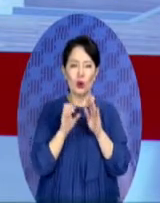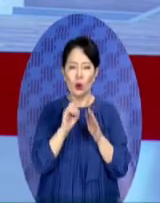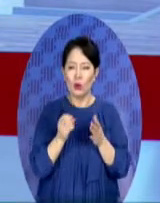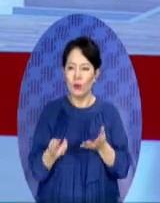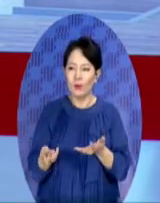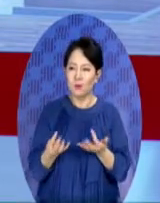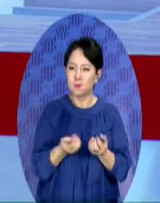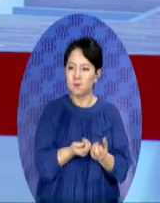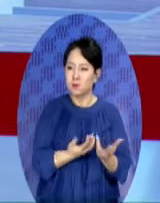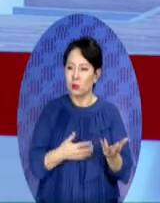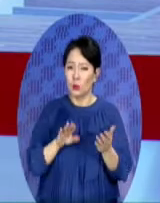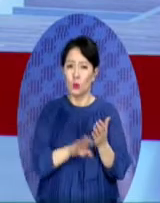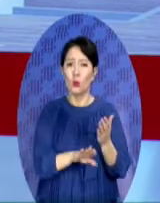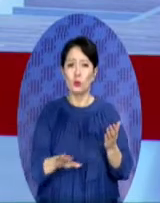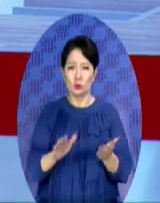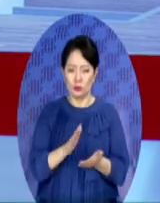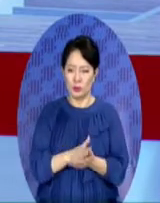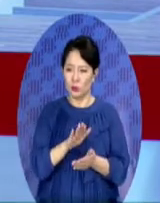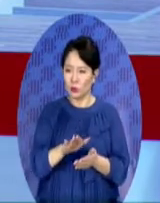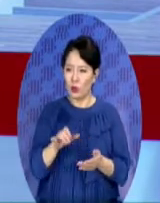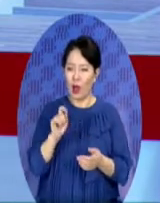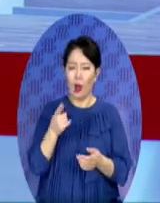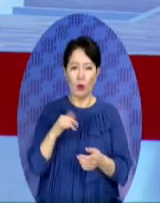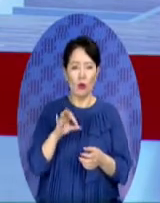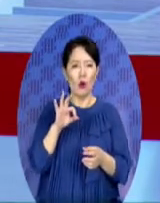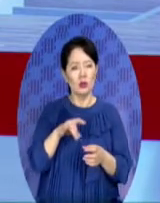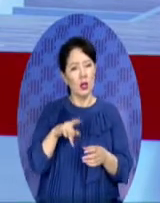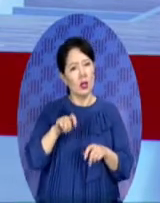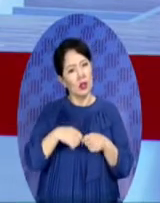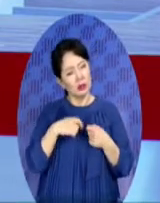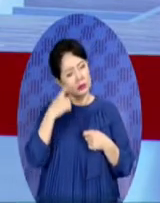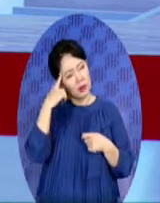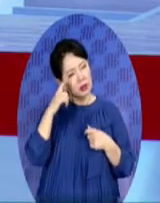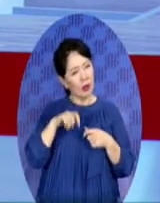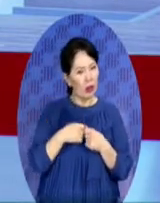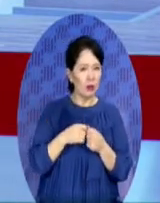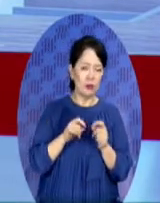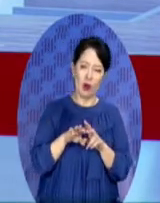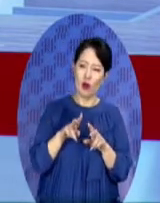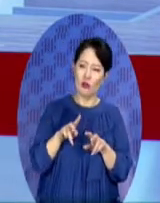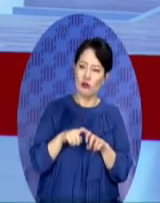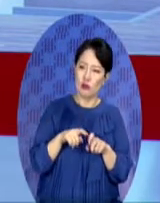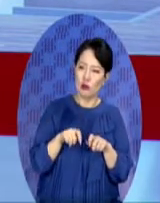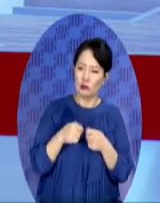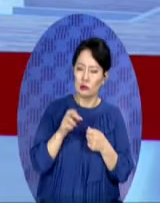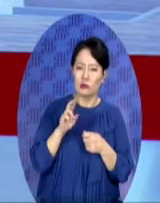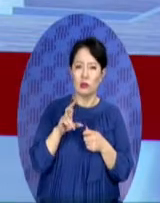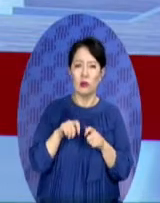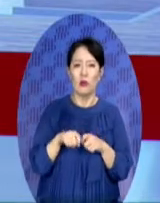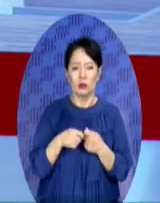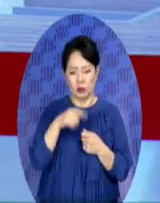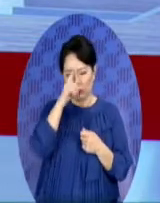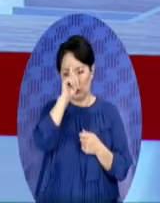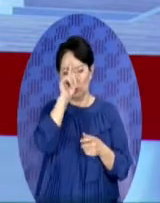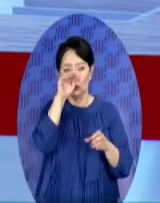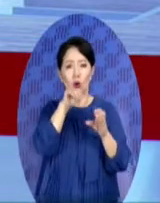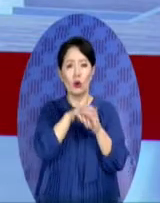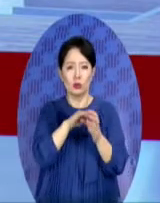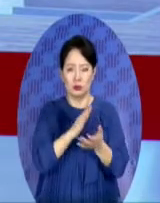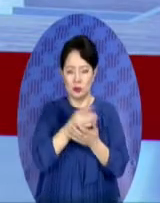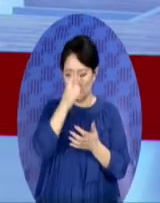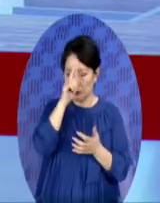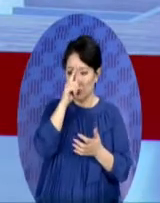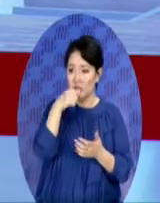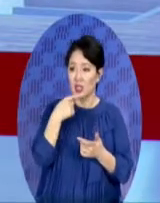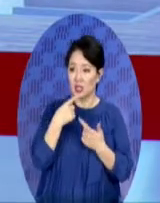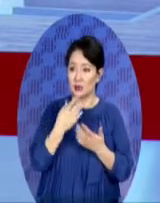байна. Тэдний ихэнх нь ахуйн осол гемтлийн улмаас тарих мөн толгоондоо гемтэл авч хөл гарны яс хугарсан байдалтай эмнэлэгт хандаж байгааг эмч нар хэлж байна.